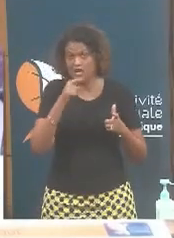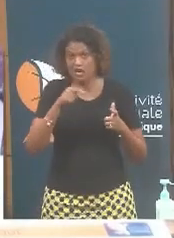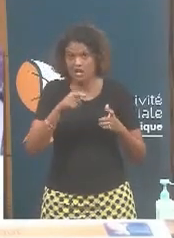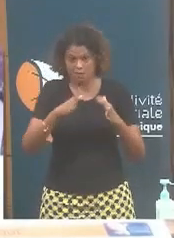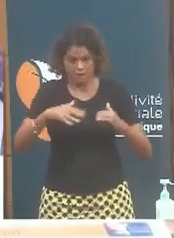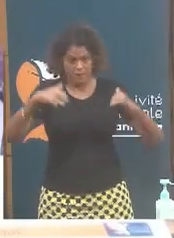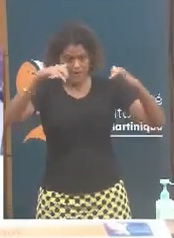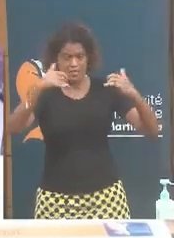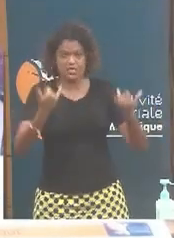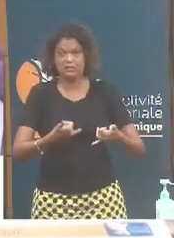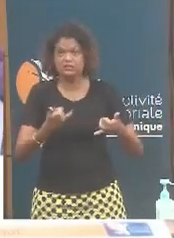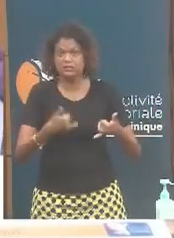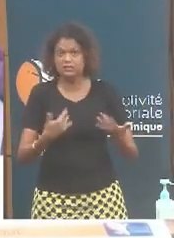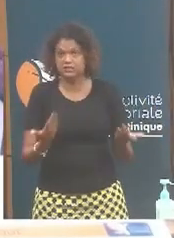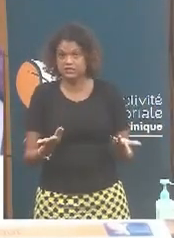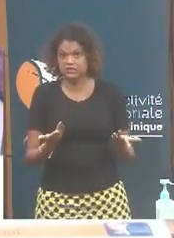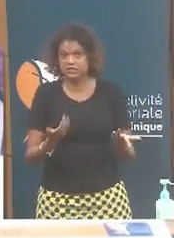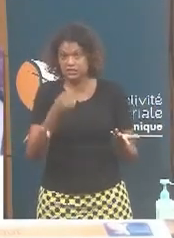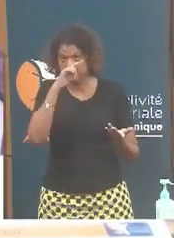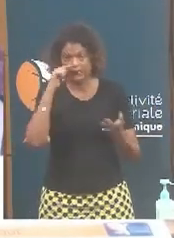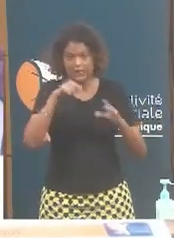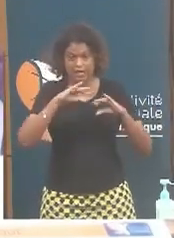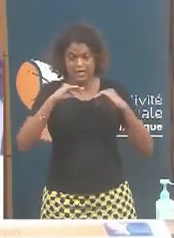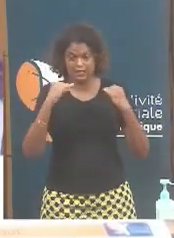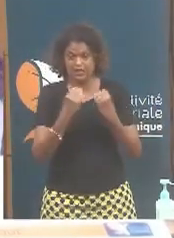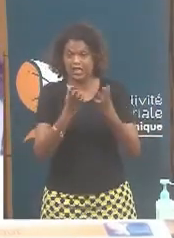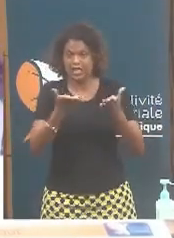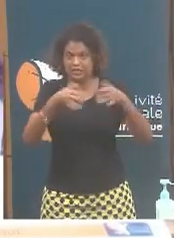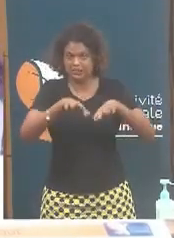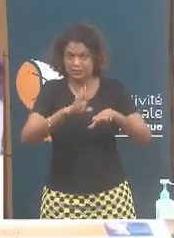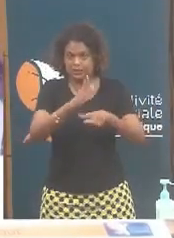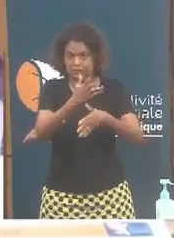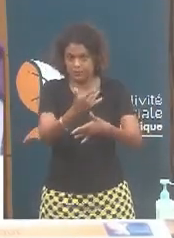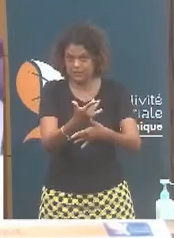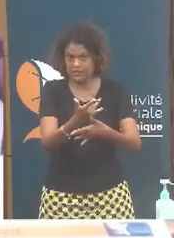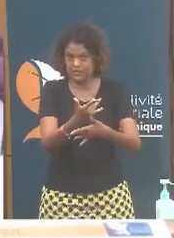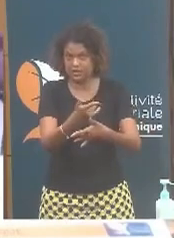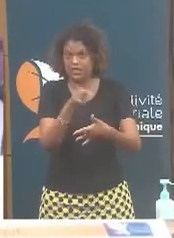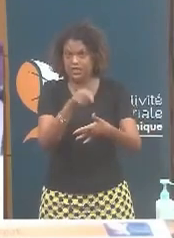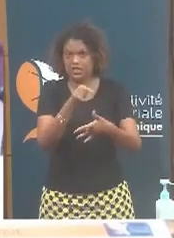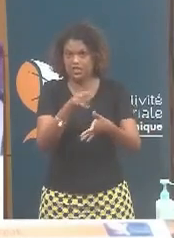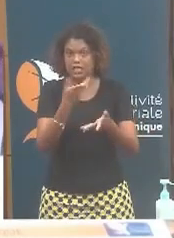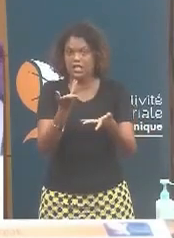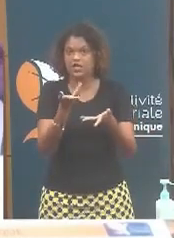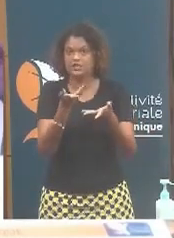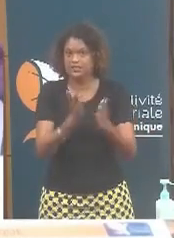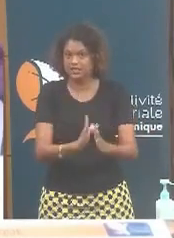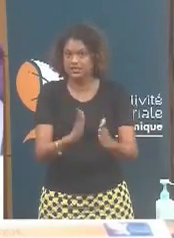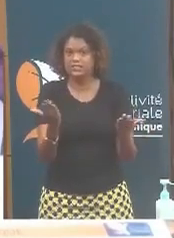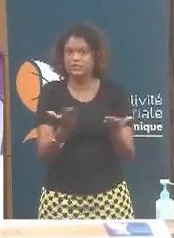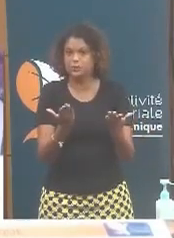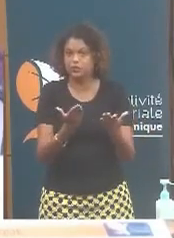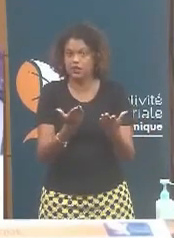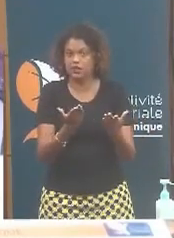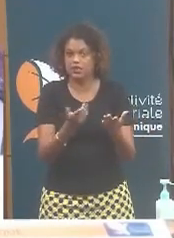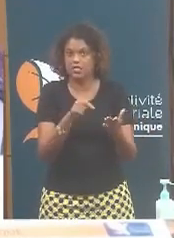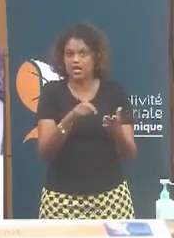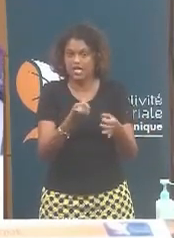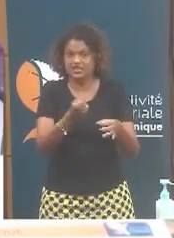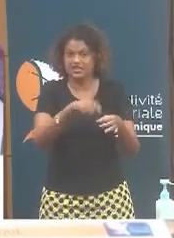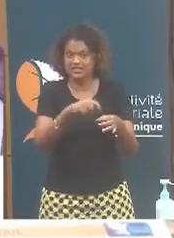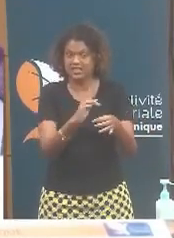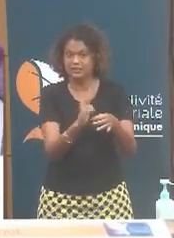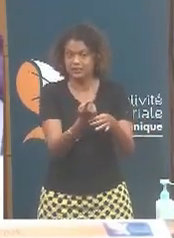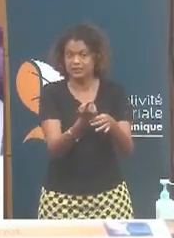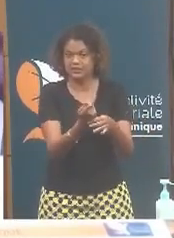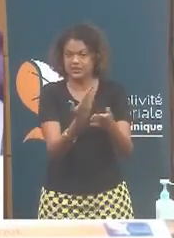ici, la CTM, l'Assemblée de Martinique, avait décidé de se retirer du syndicat mixte et demander